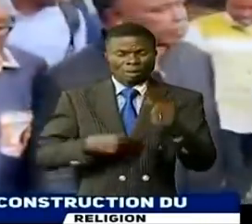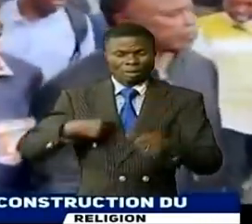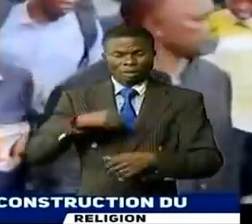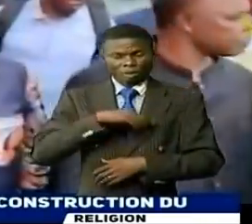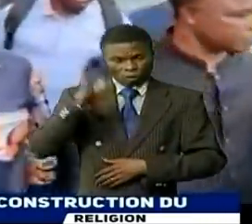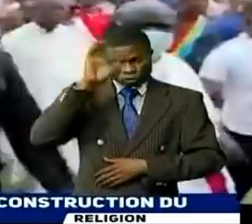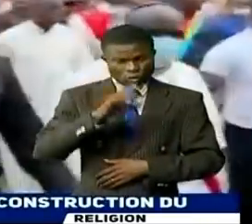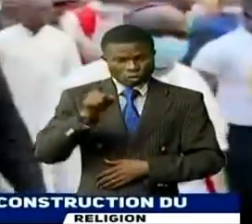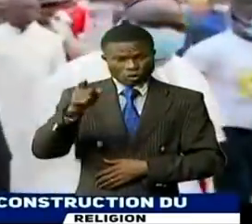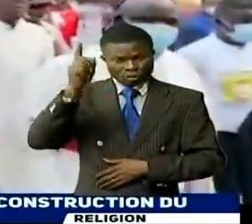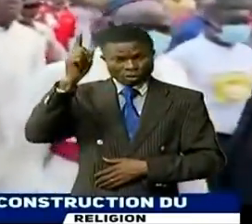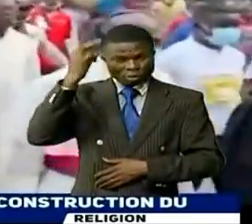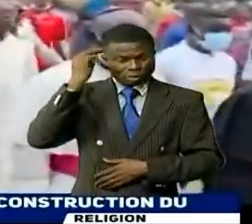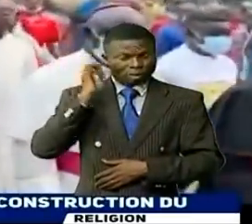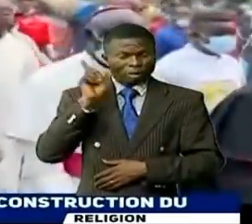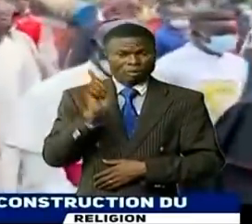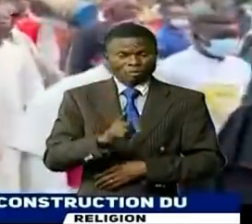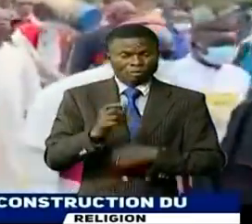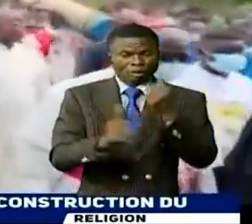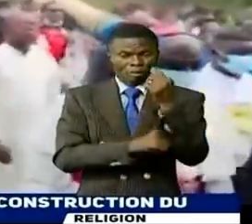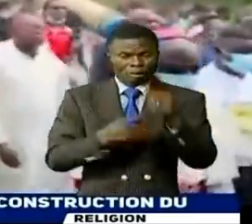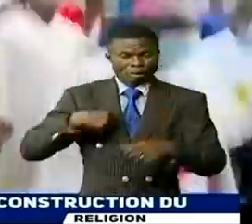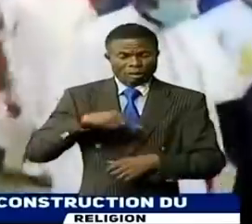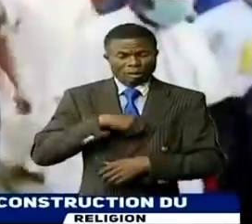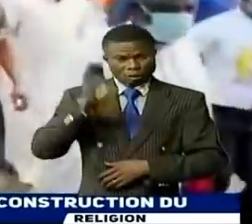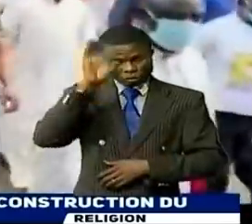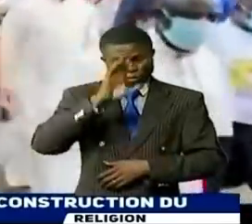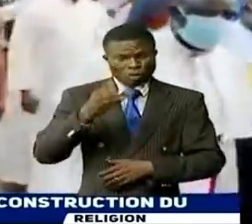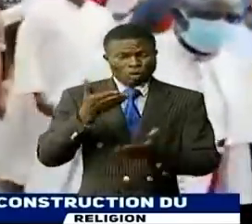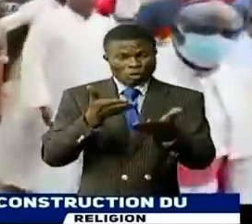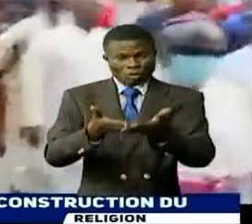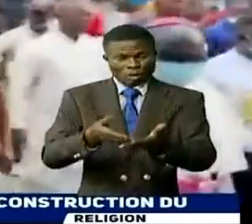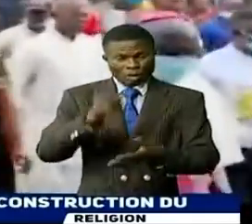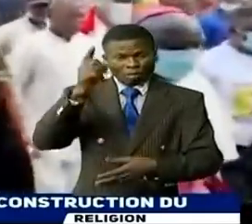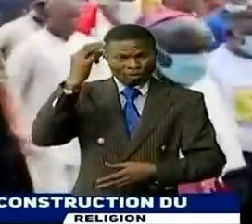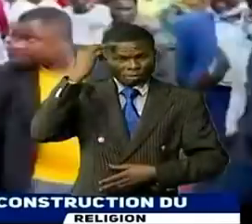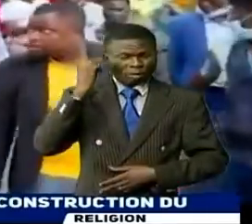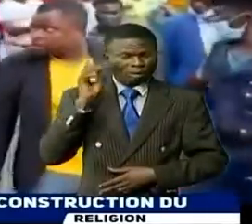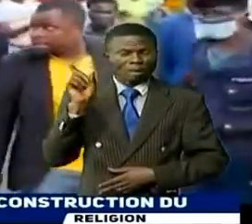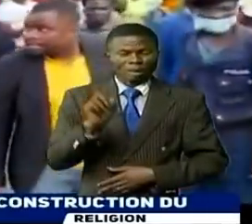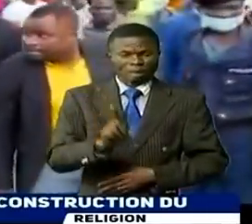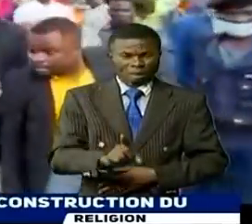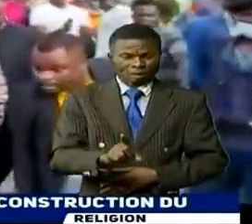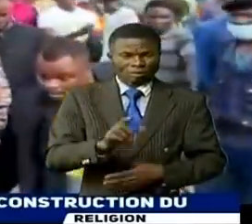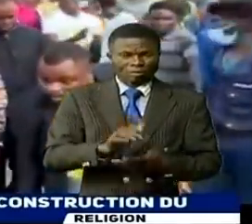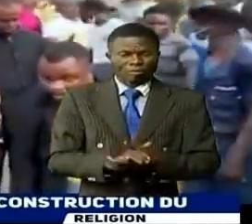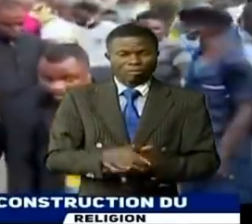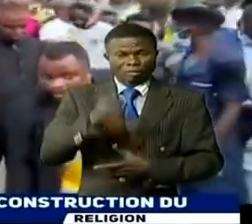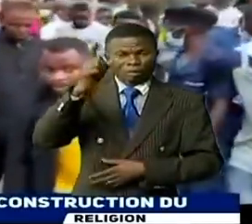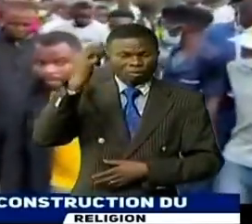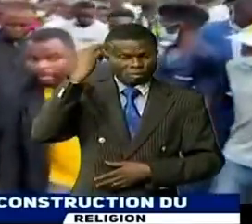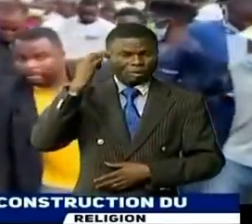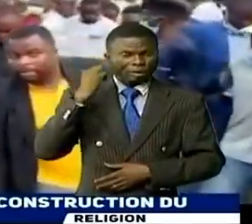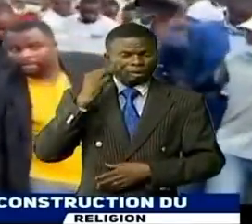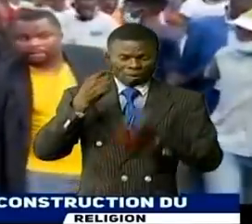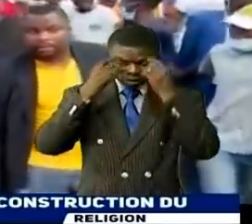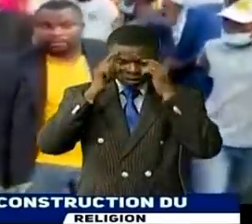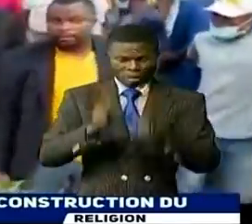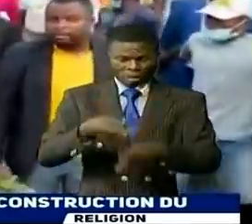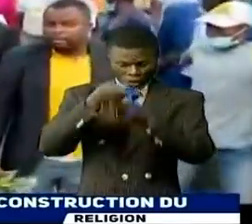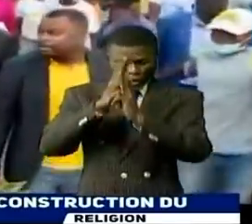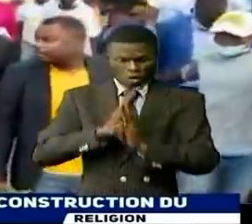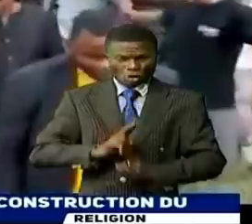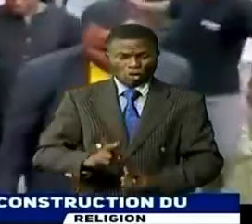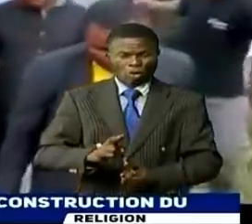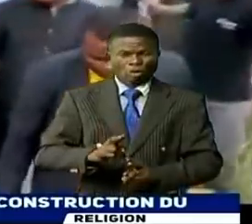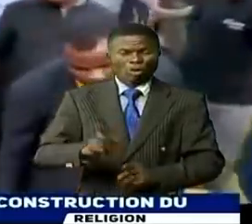Allô, Le Premier ministre Téné a honoré de sa